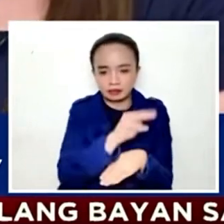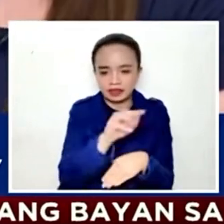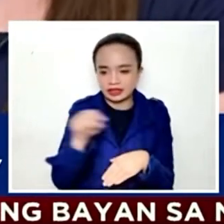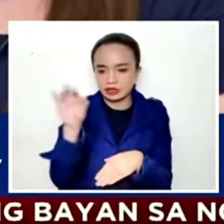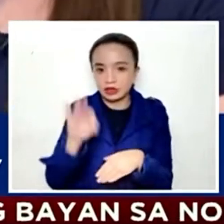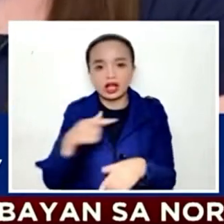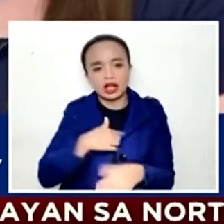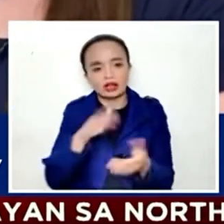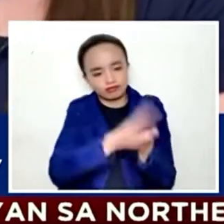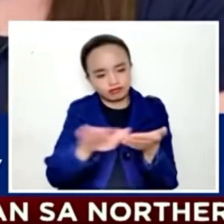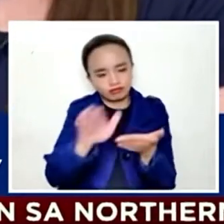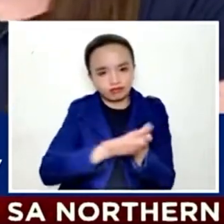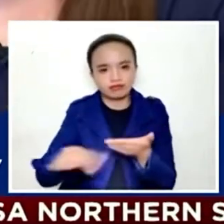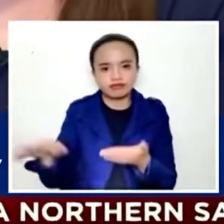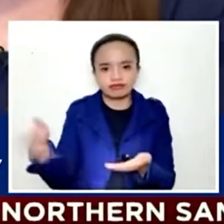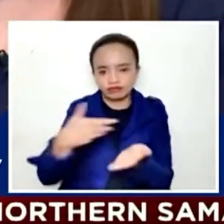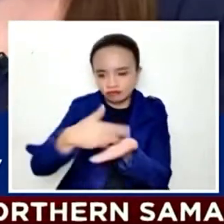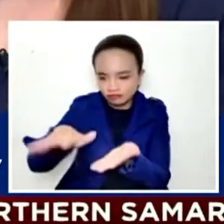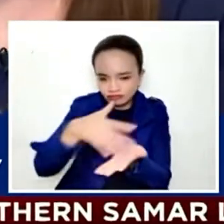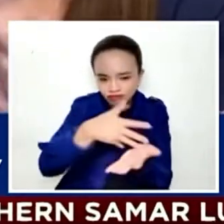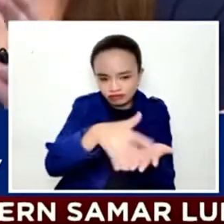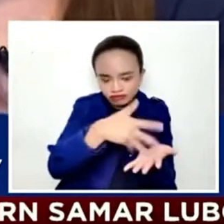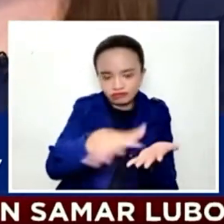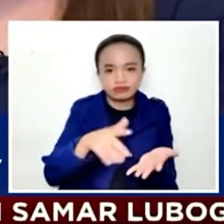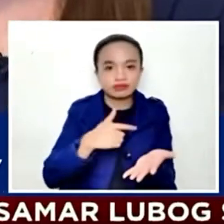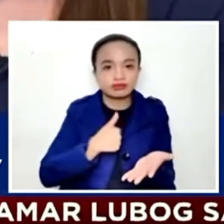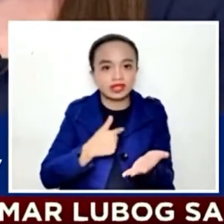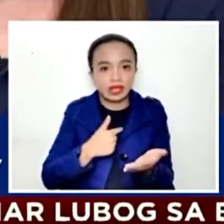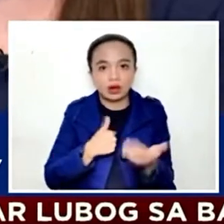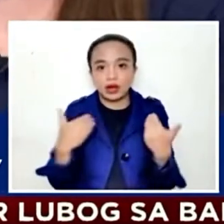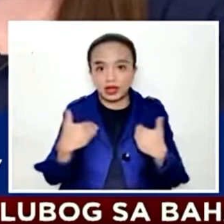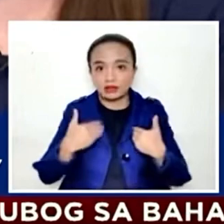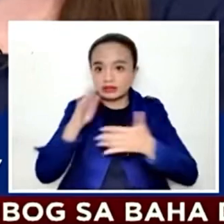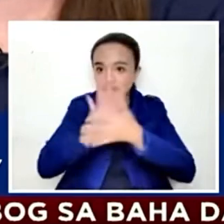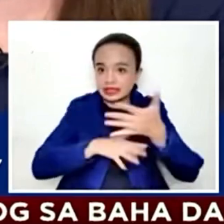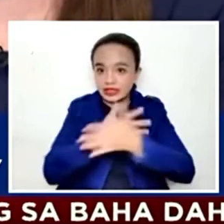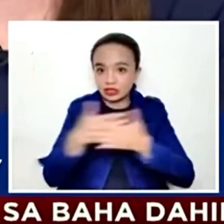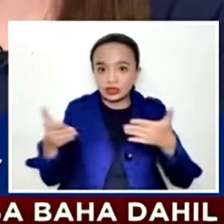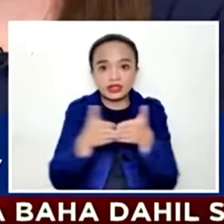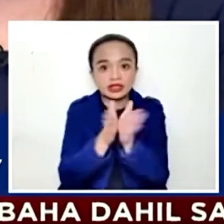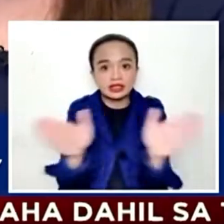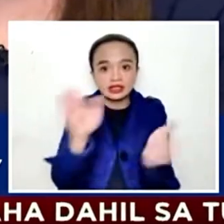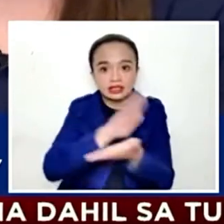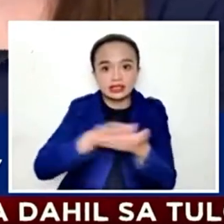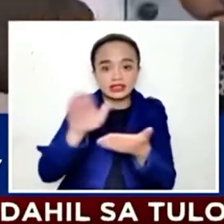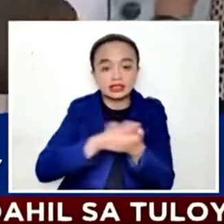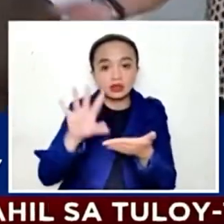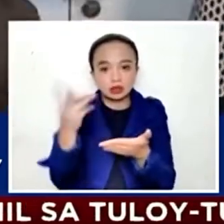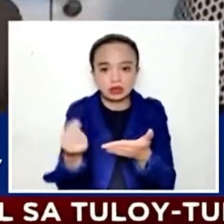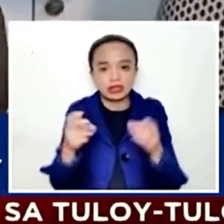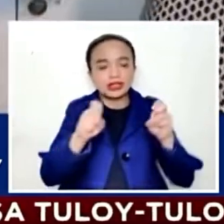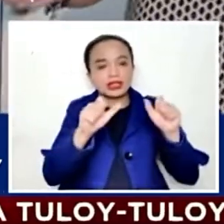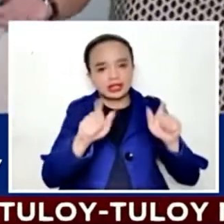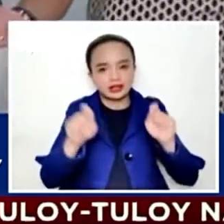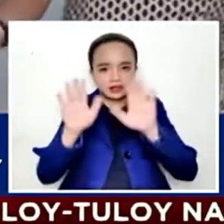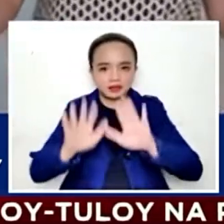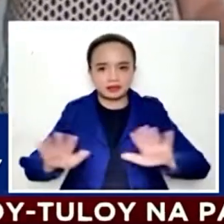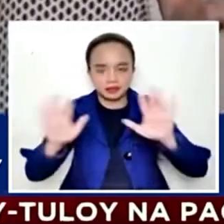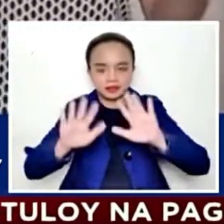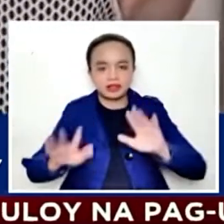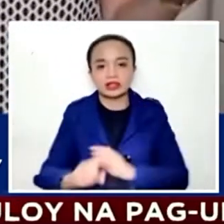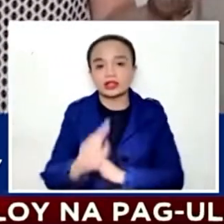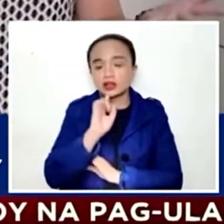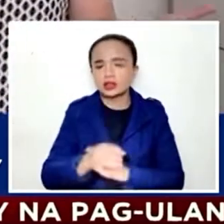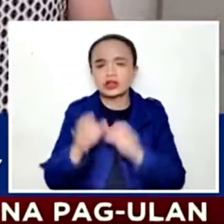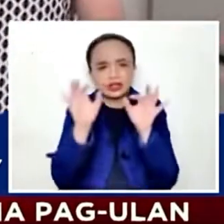naglilinis-linis ako, nagwawalis. I schedule also general cleaning every weekends po. Napaka-importante